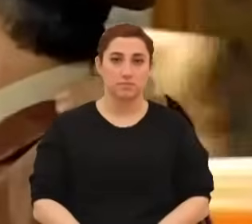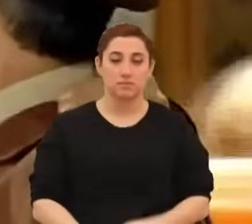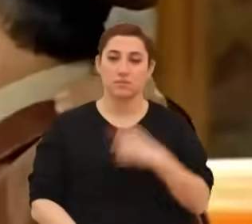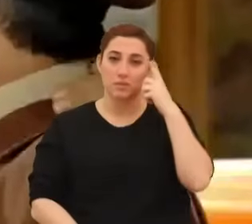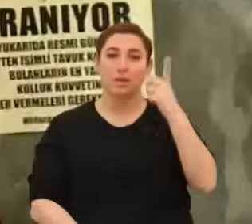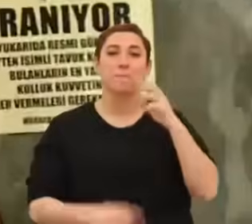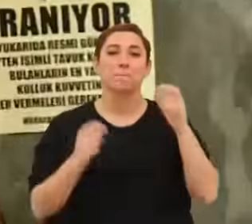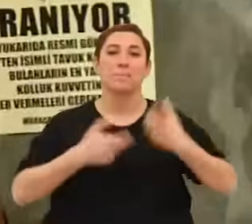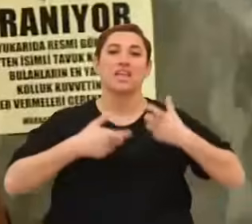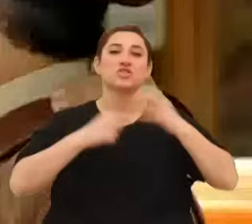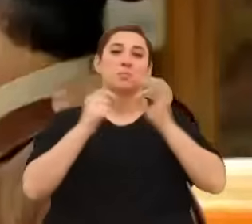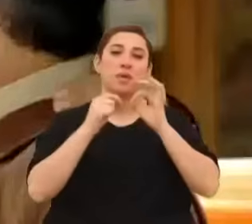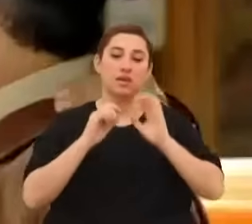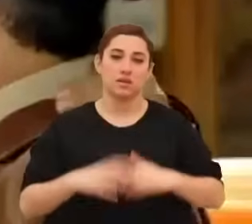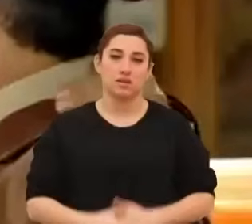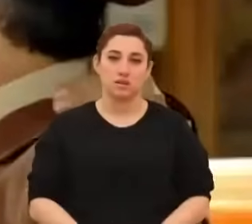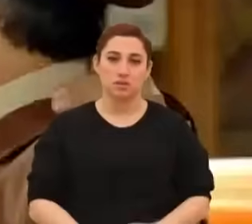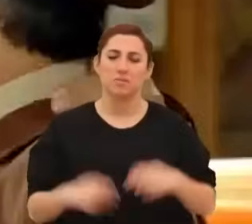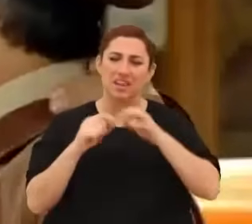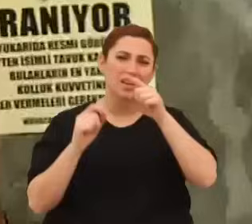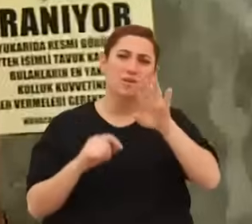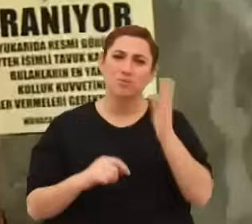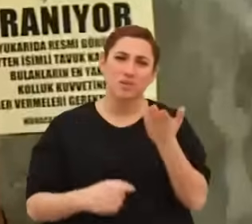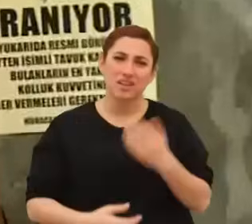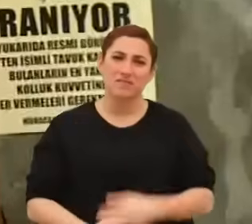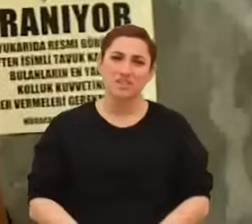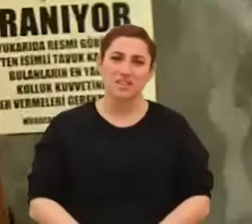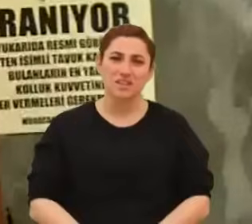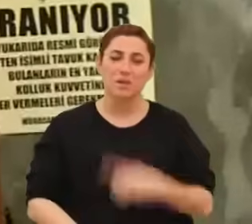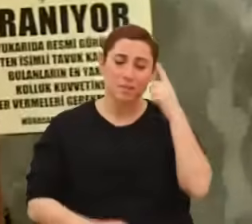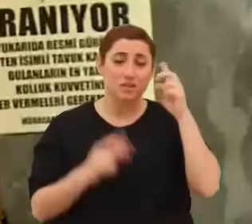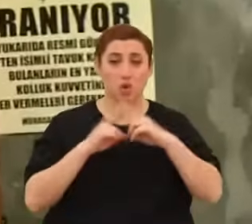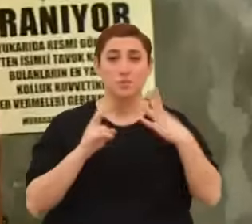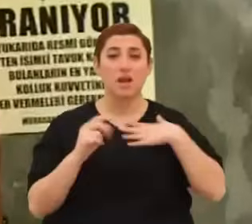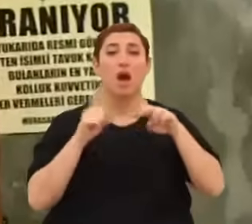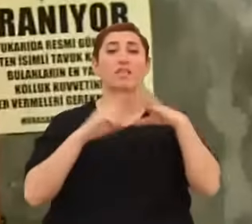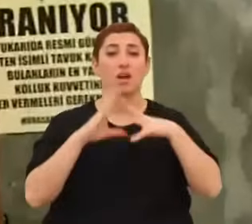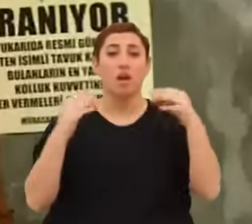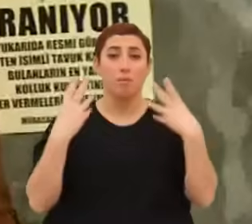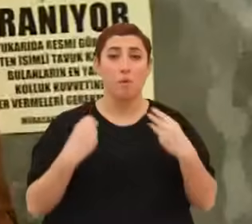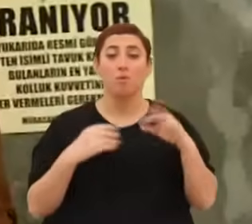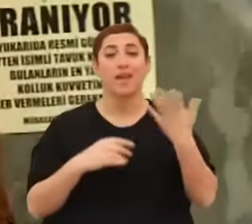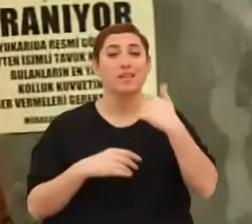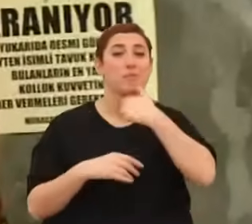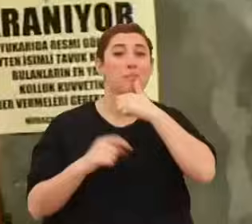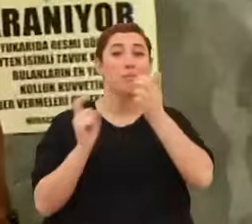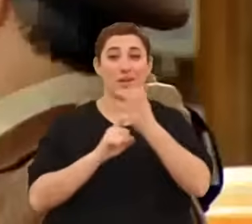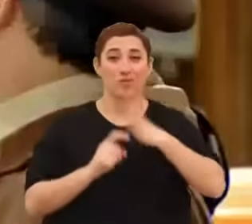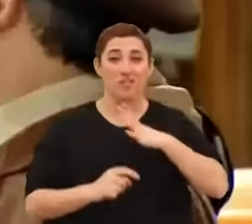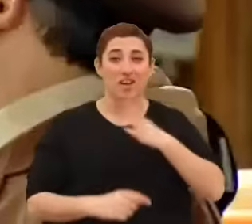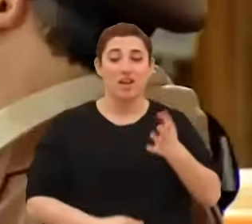Müracaat bekçi Bekir. Bekir bu nedir Bekir? Başkomiserim Ayten kayboldu da hani babamın tavuğu